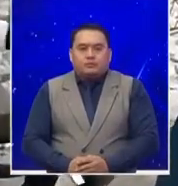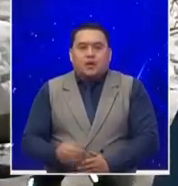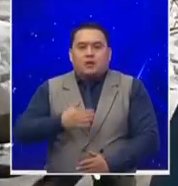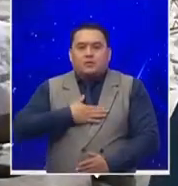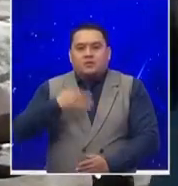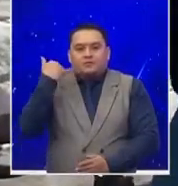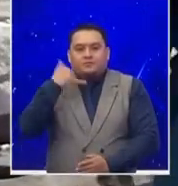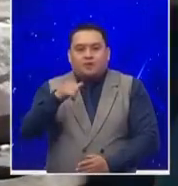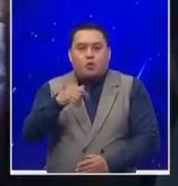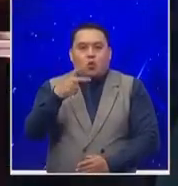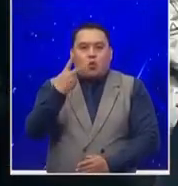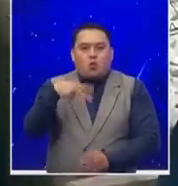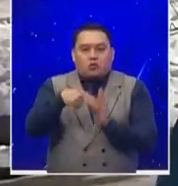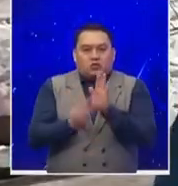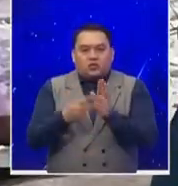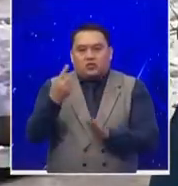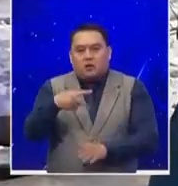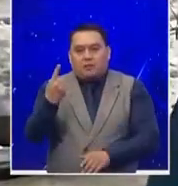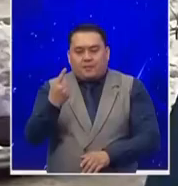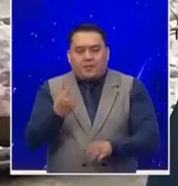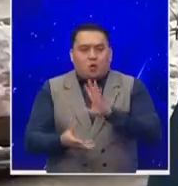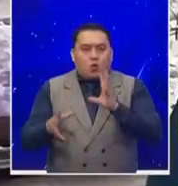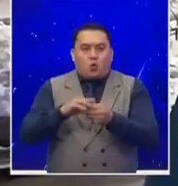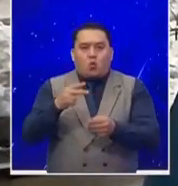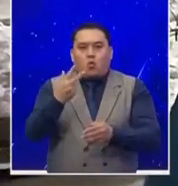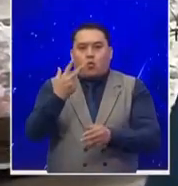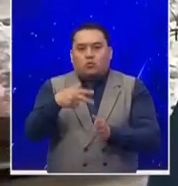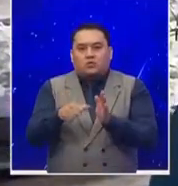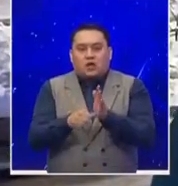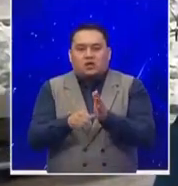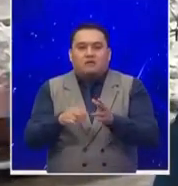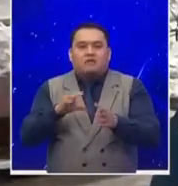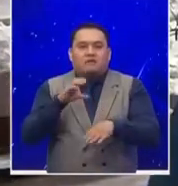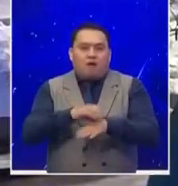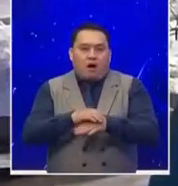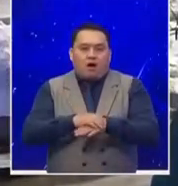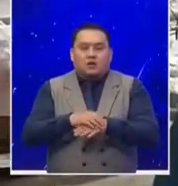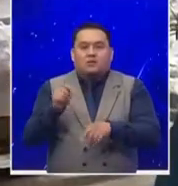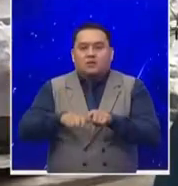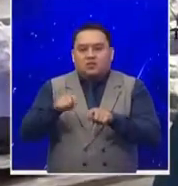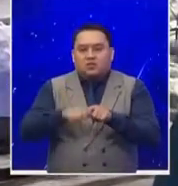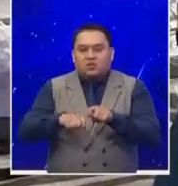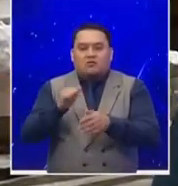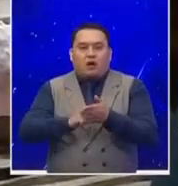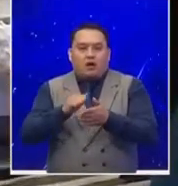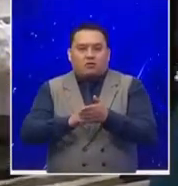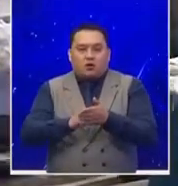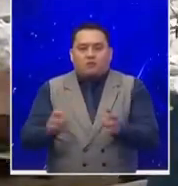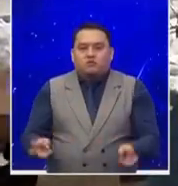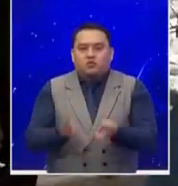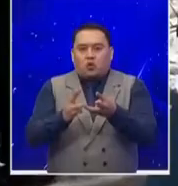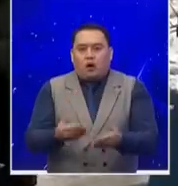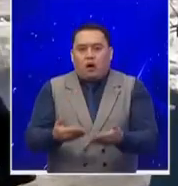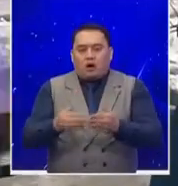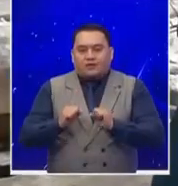Бізге хабарлама 18:21-де келіп түсті. Өрттің жалпы аумағы 36 шаршы метр. Қазіргі таңда сараптама жұмыстары жасалуда. Дер кезінде қимылдап, өртті